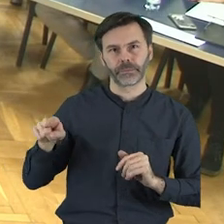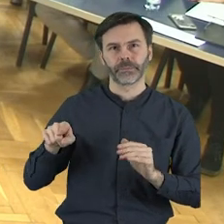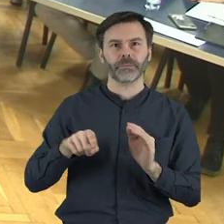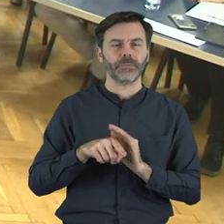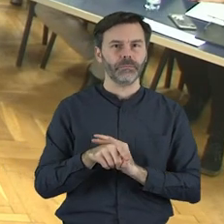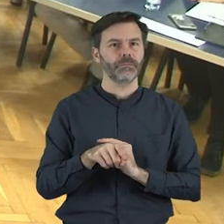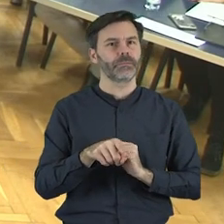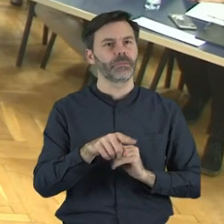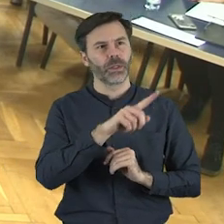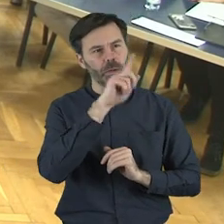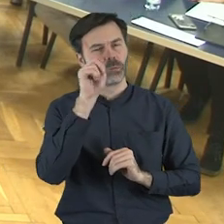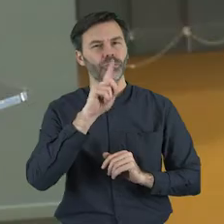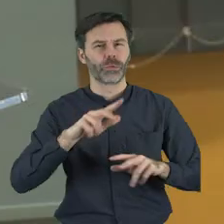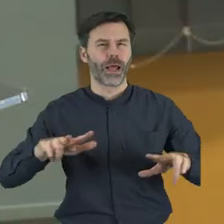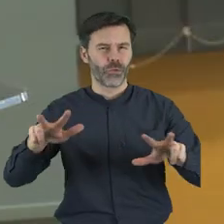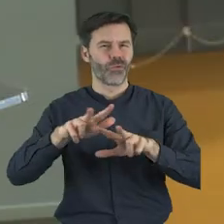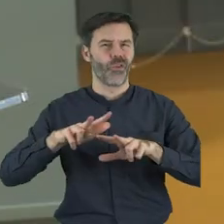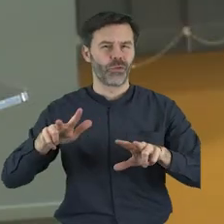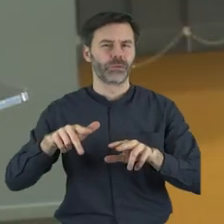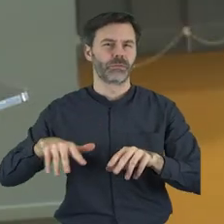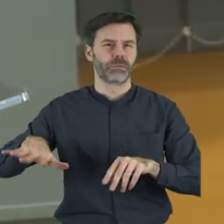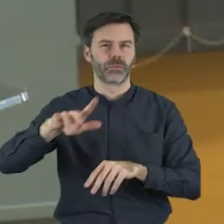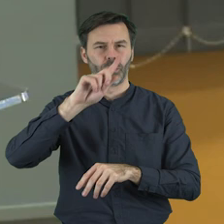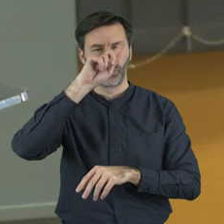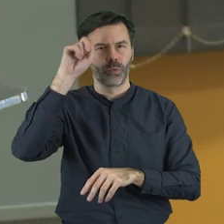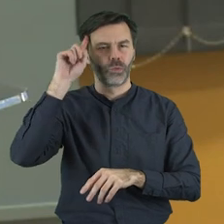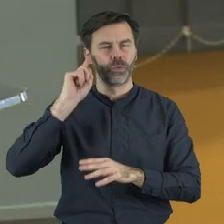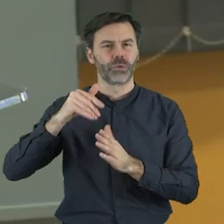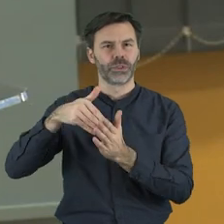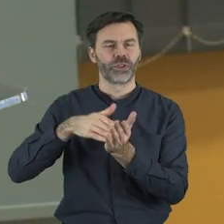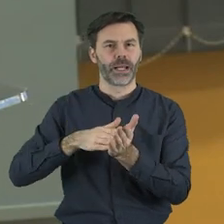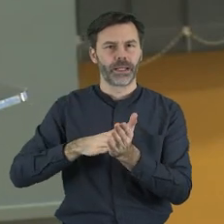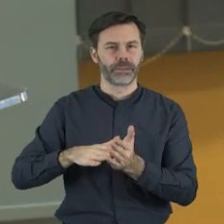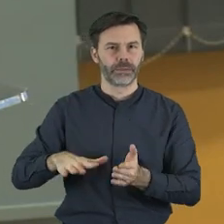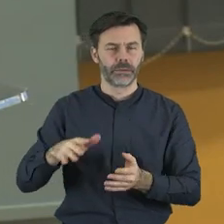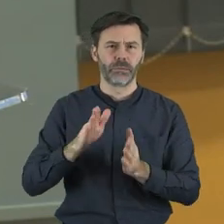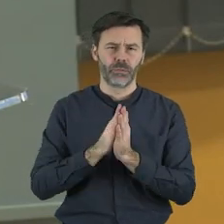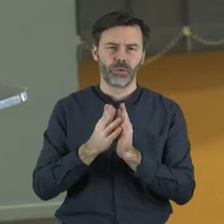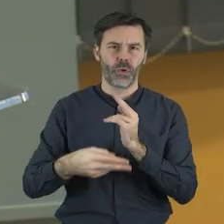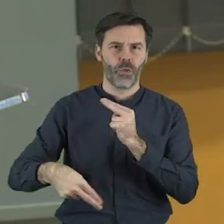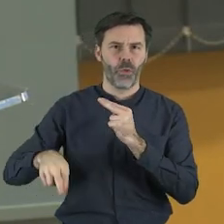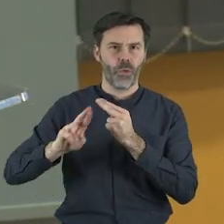Prosimy o odpowiedzi na te pytania, o uspokojenie